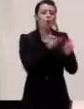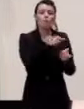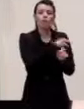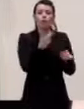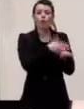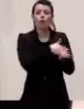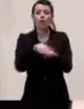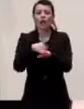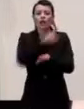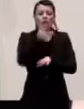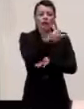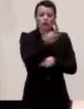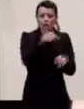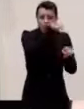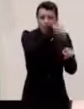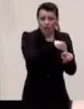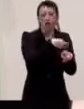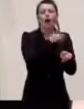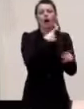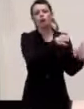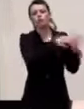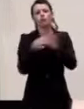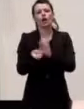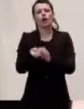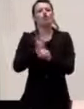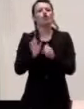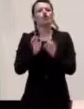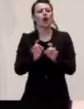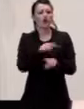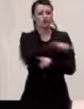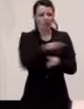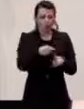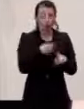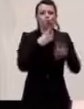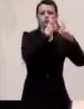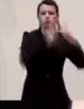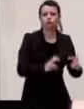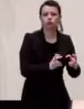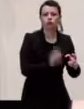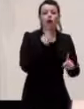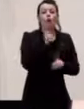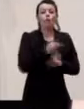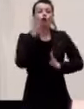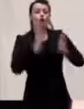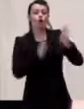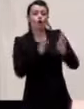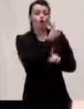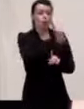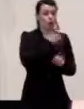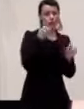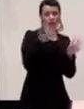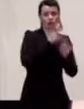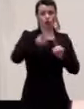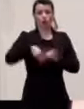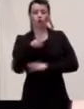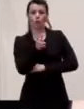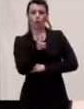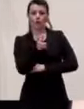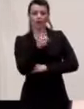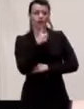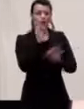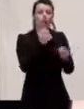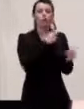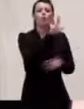all'interno dell'RSA e delle sue variabilità. Confronto fra il periodo 2019 e 2020, fra la mortalità